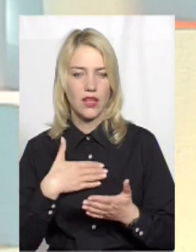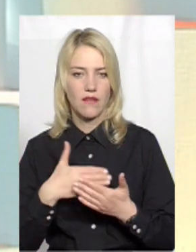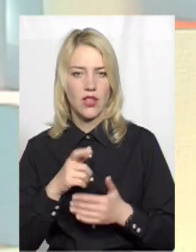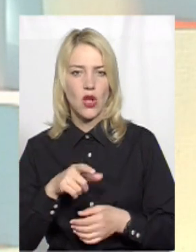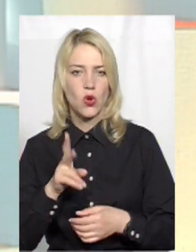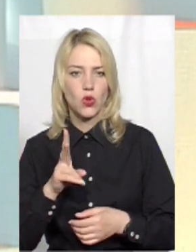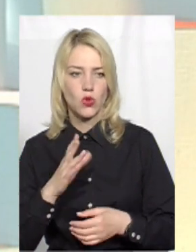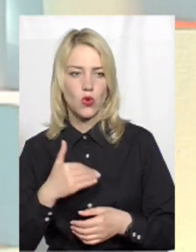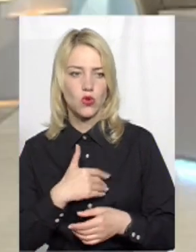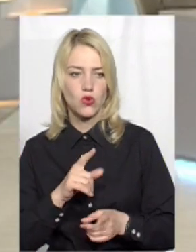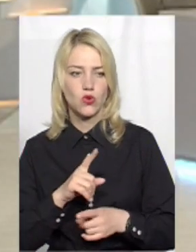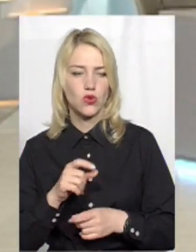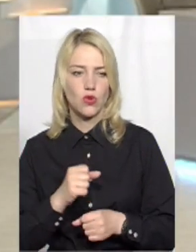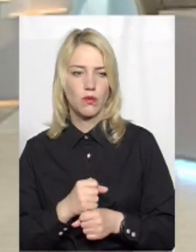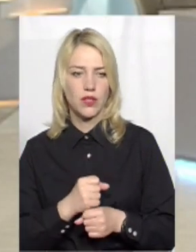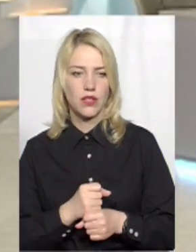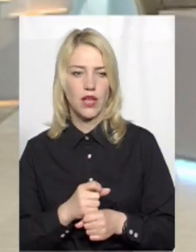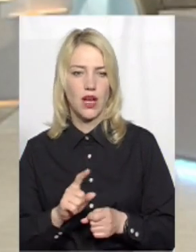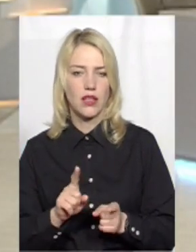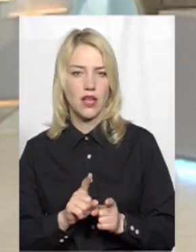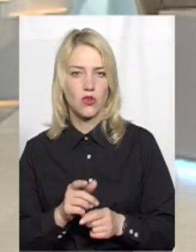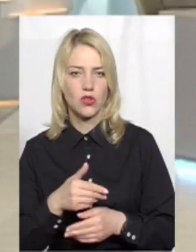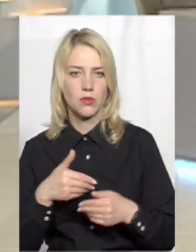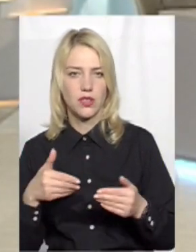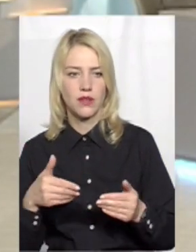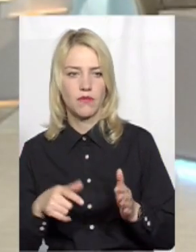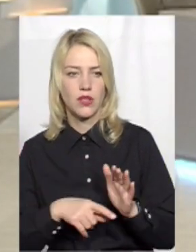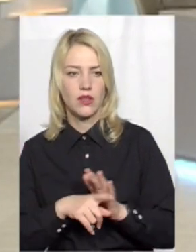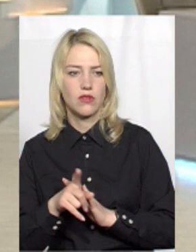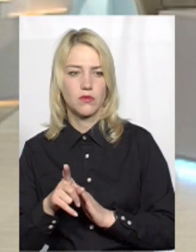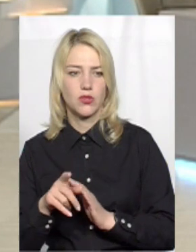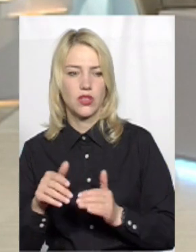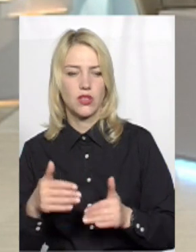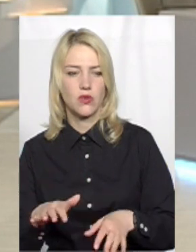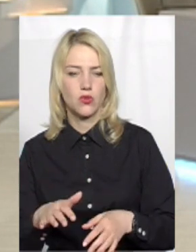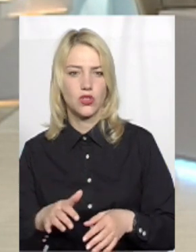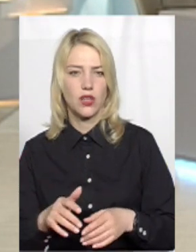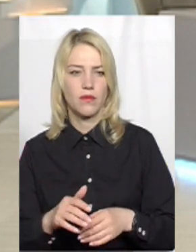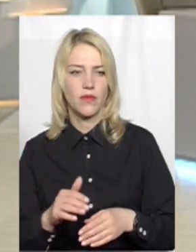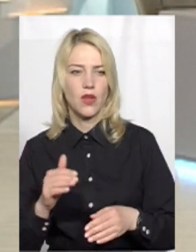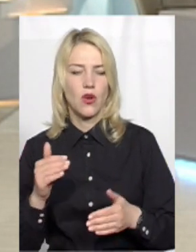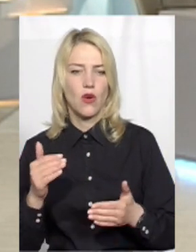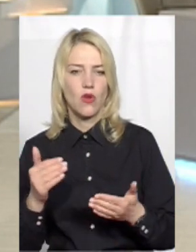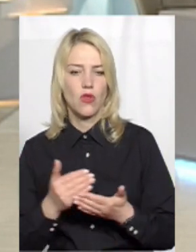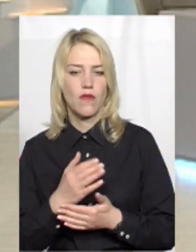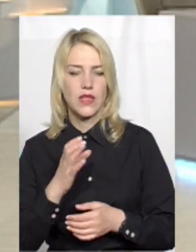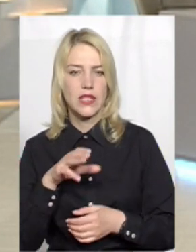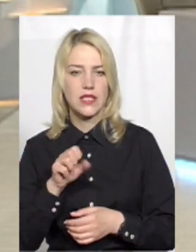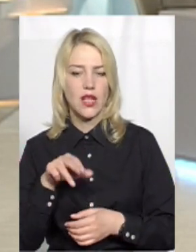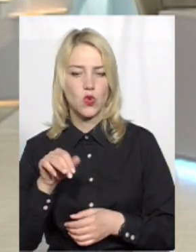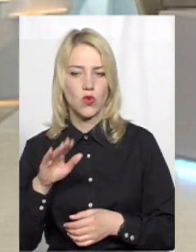люди, які хочуть щось робити. Також ми розпочали вже розроблення статуту нашої організації